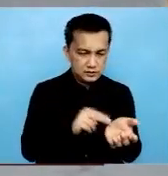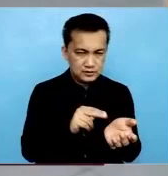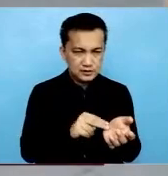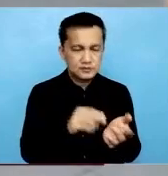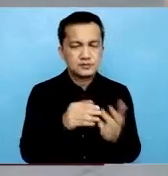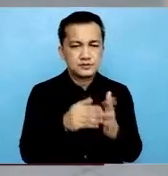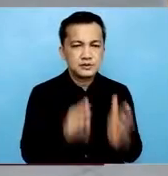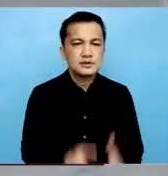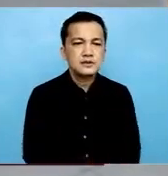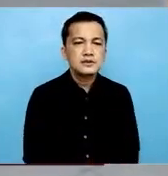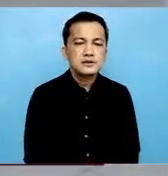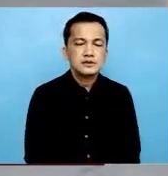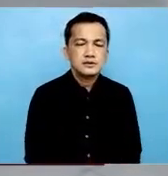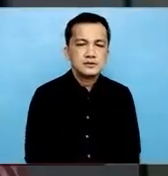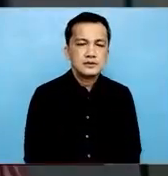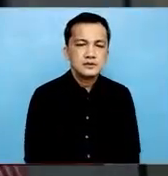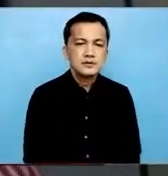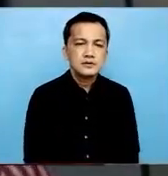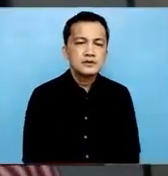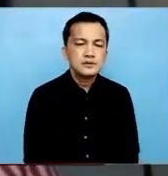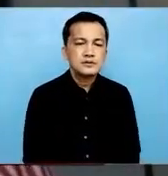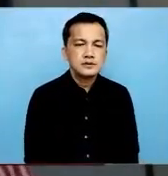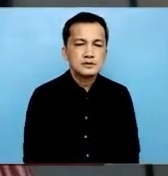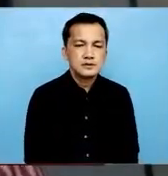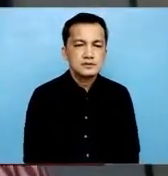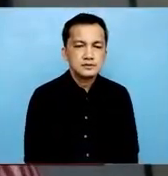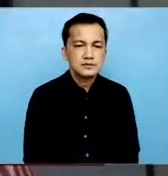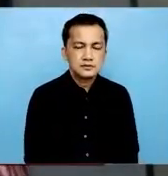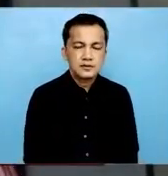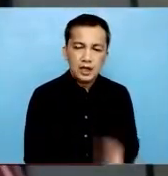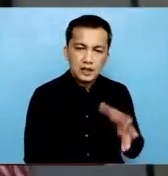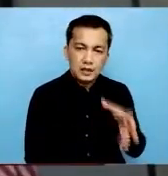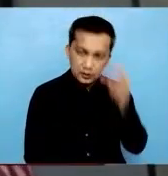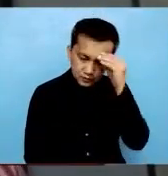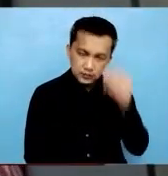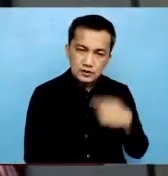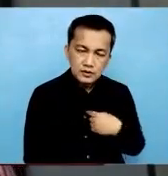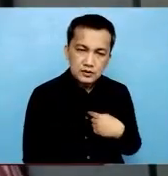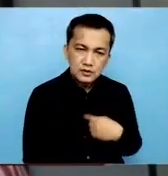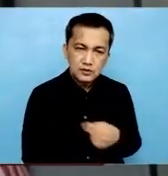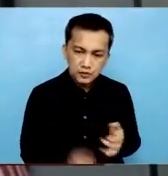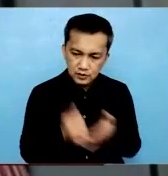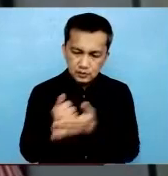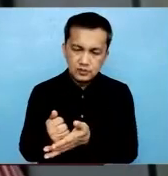student. Ang natutunan ko sa pangyayaring yun is tumulong